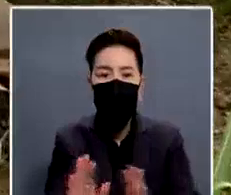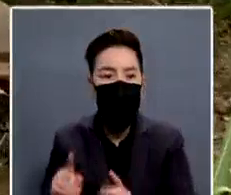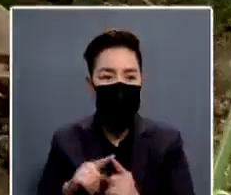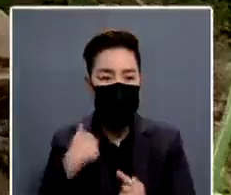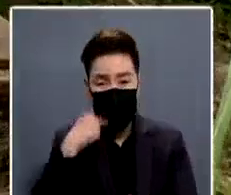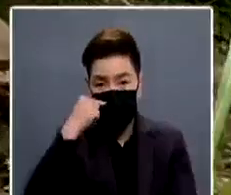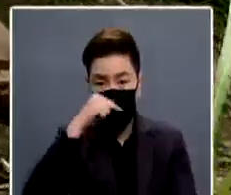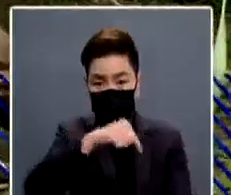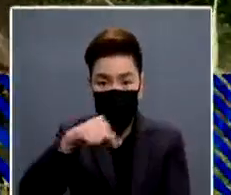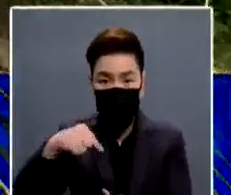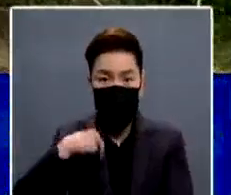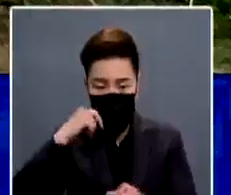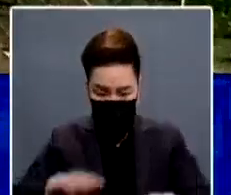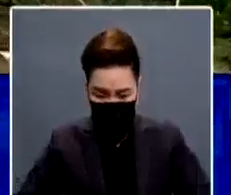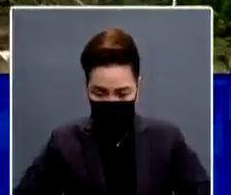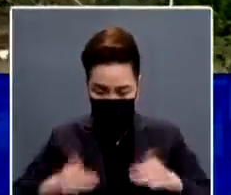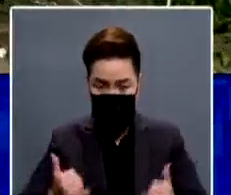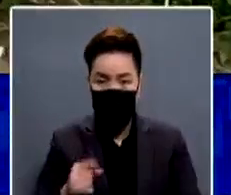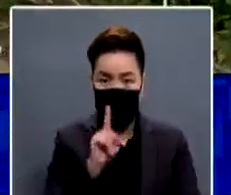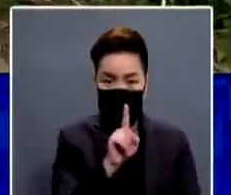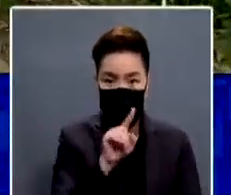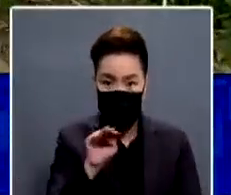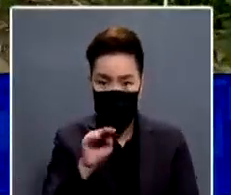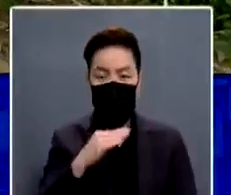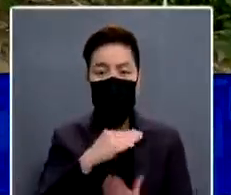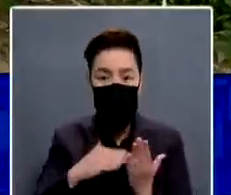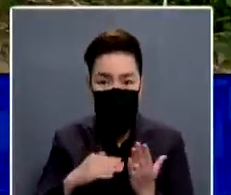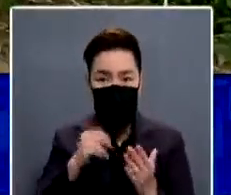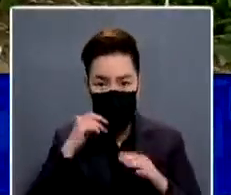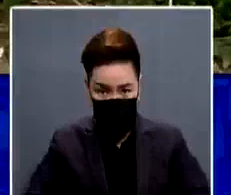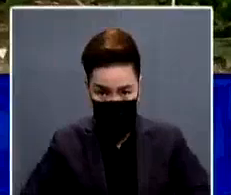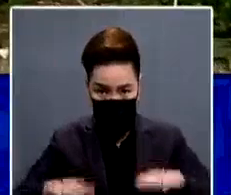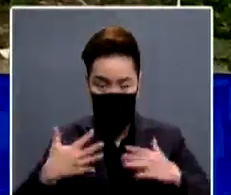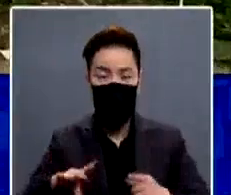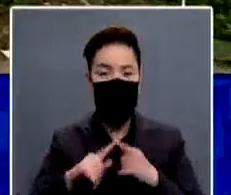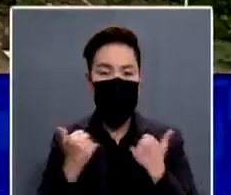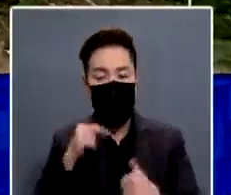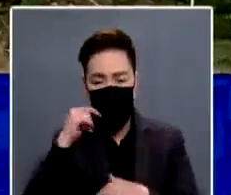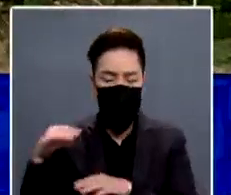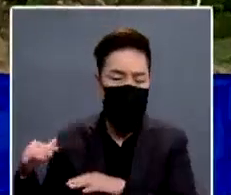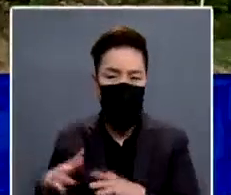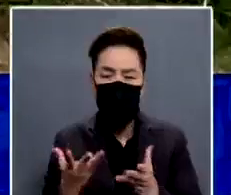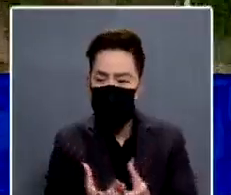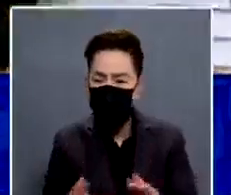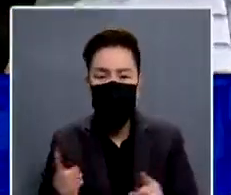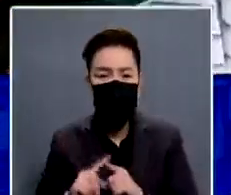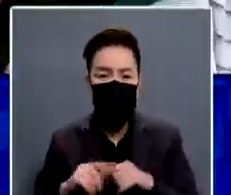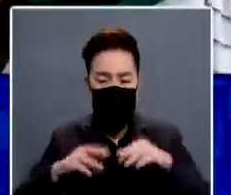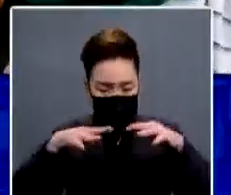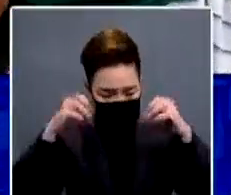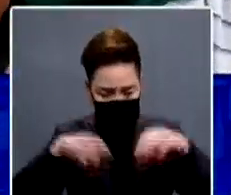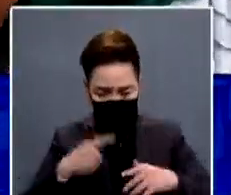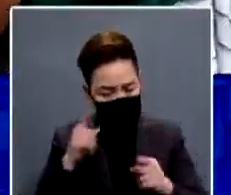างจุดนะคะคุณผู้ชมน้ำสูงกว่าเมตรครึ่งแล้วนะคะหลังจากที่แม่น้ำเจ้าพระยาเนี่ยไหลบ่าพังคันดินกั้นน้ำแล้วก็